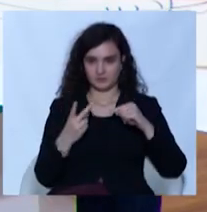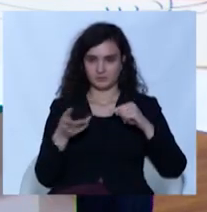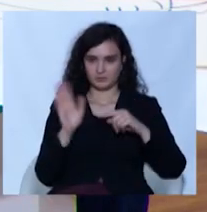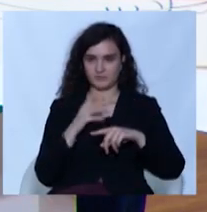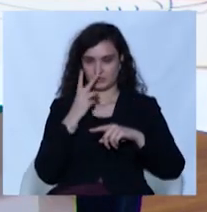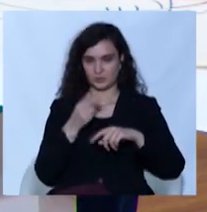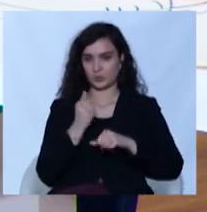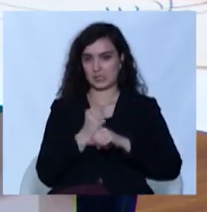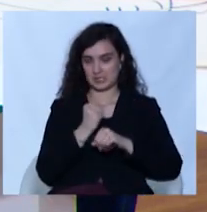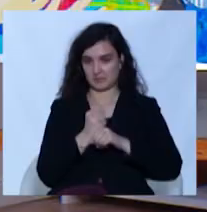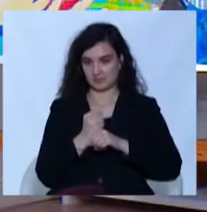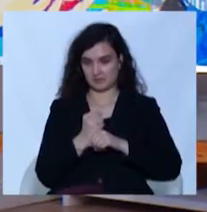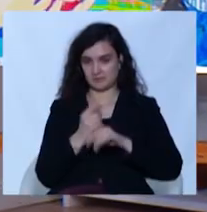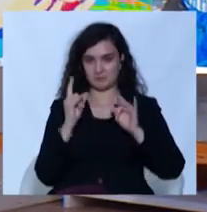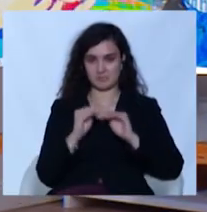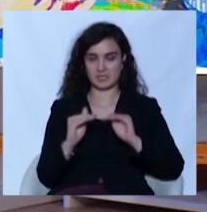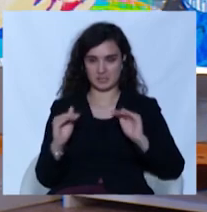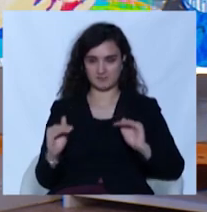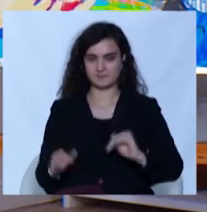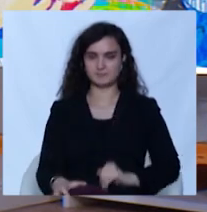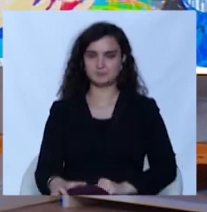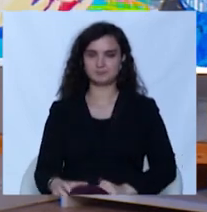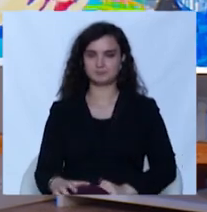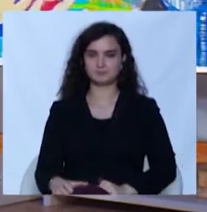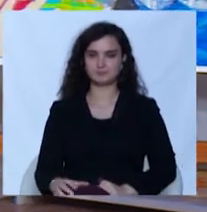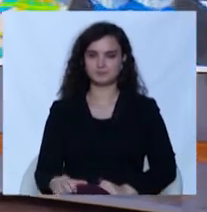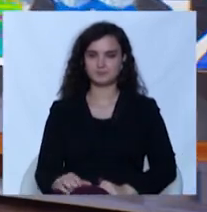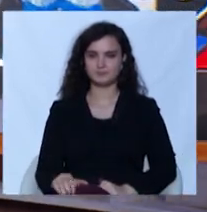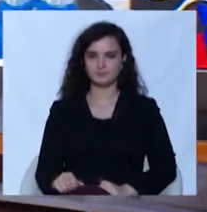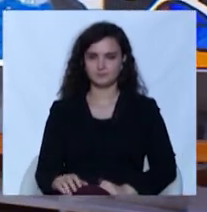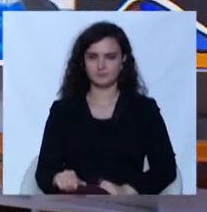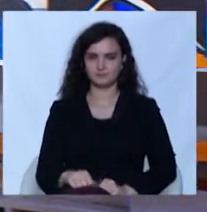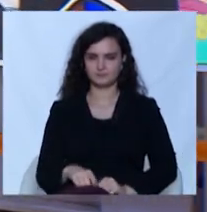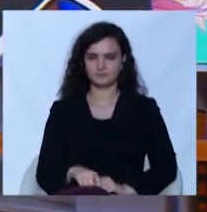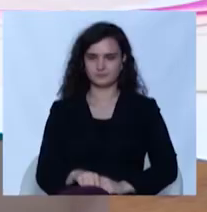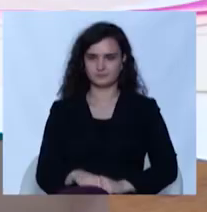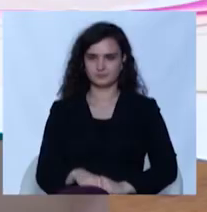ნახოთ, როგორ აკეთებენ ამას. პატარები. თქვენ ხელები.